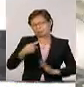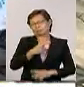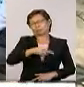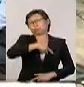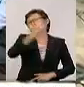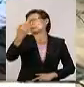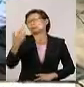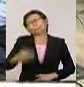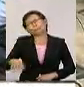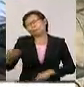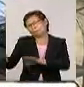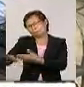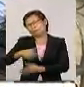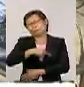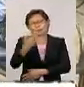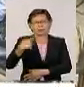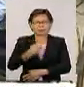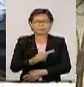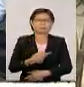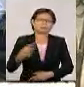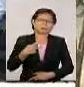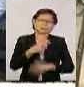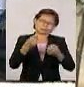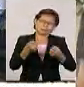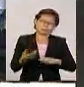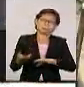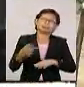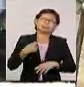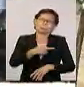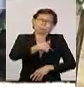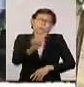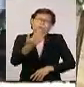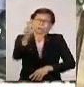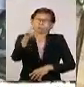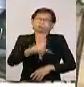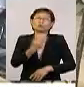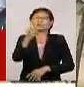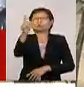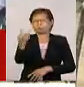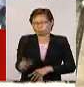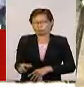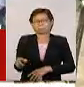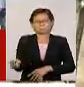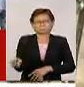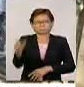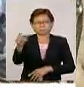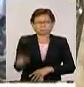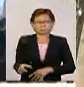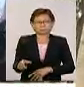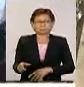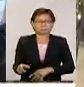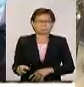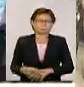besar. Kita sudah kehilangan seorang tokoh yang sangat tawadhu' dalam